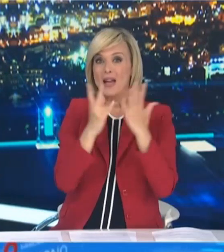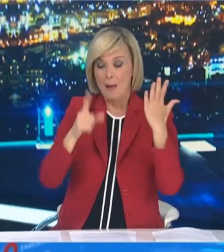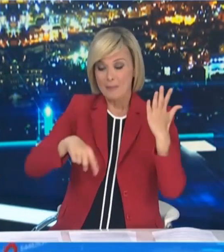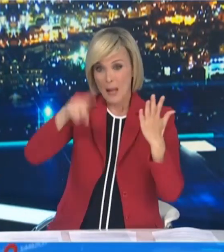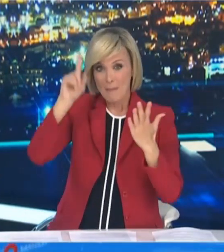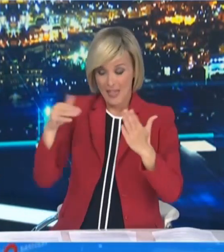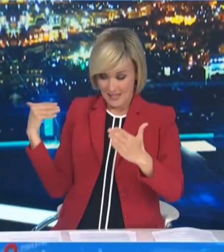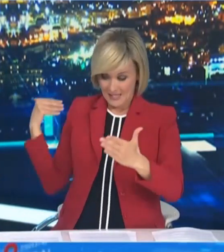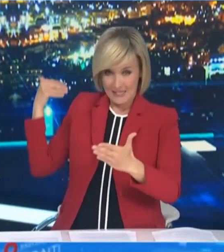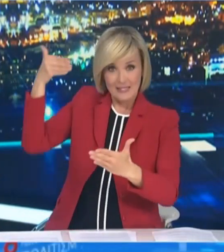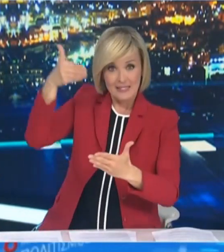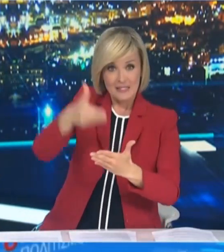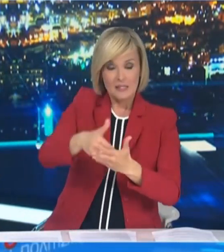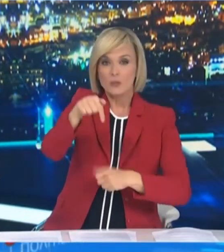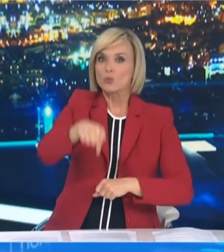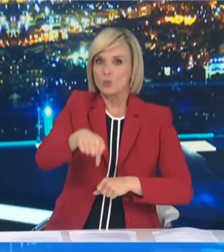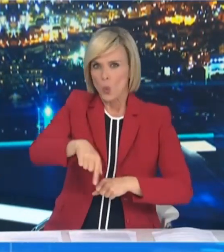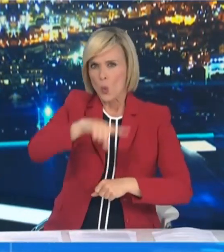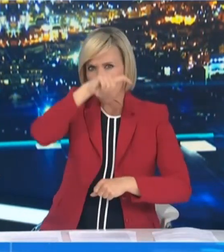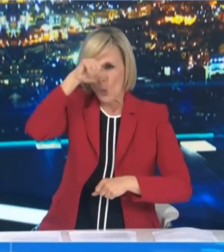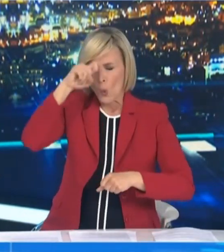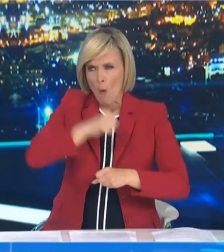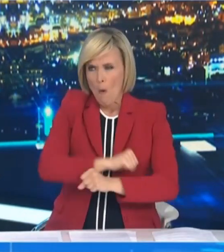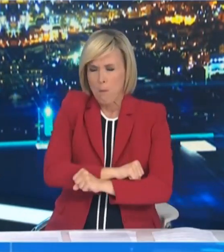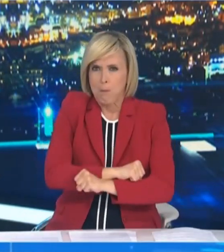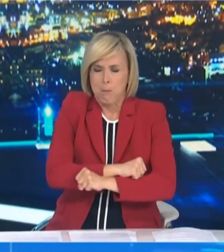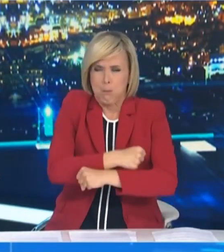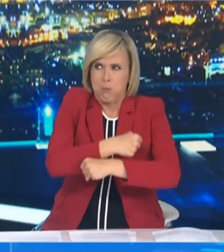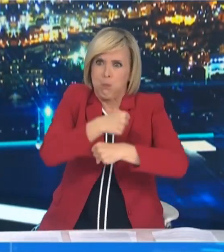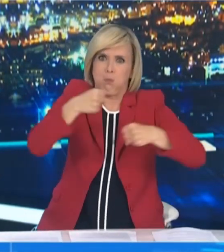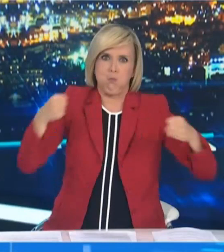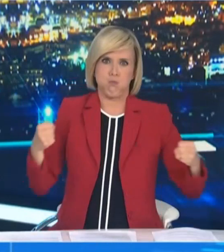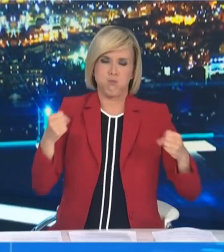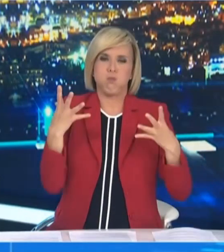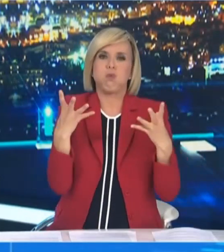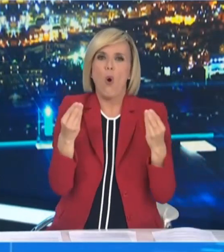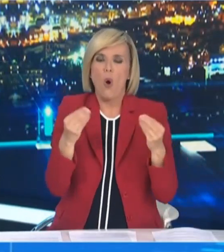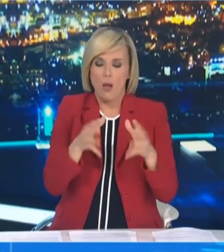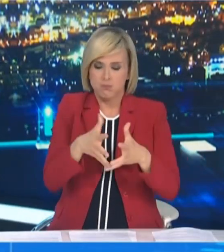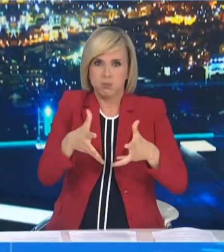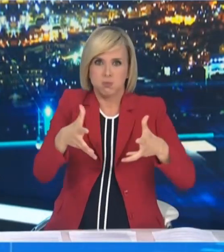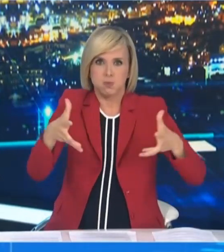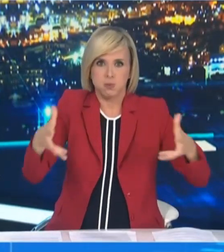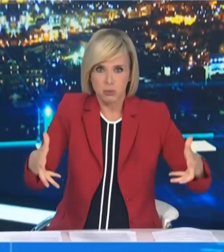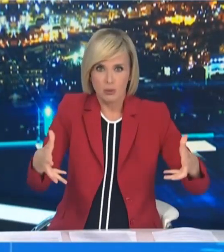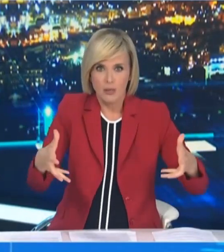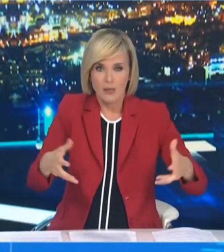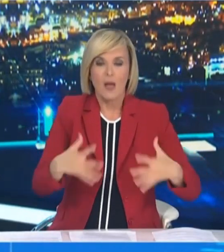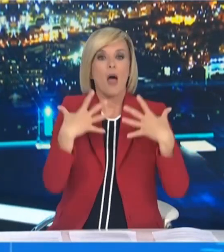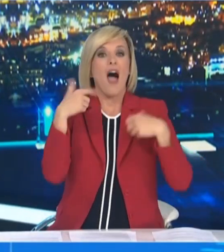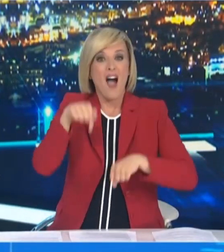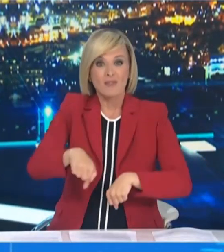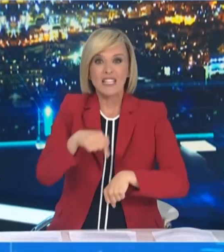θέλετε, τις πιο δύσκολες στιγμές από την έναρξή της, θα πούμε ότι έχουμε 7.500 διακομιδές ασθενών με